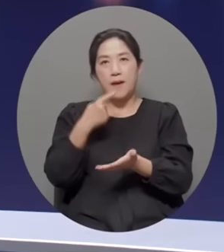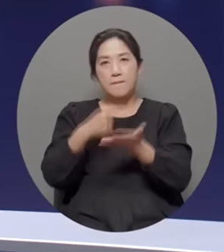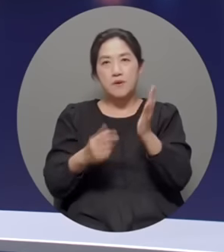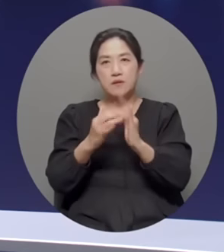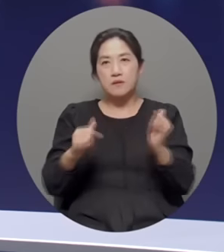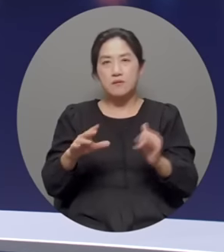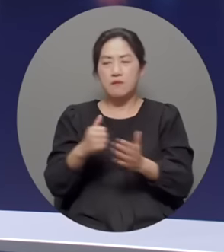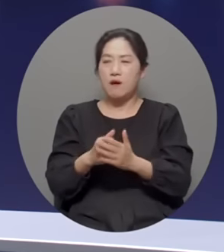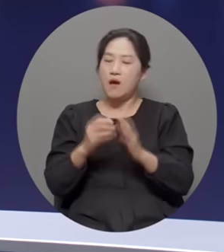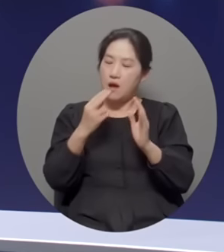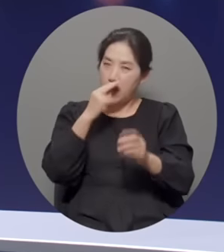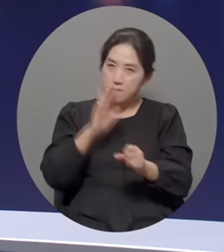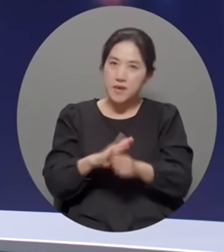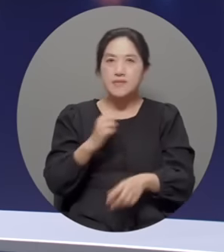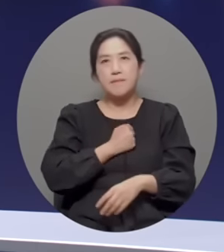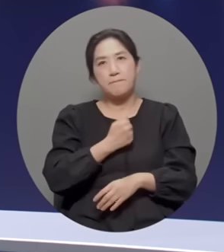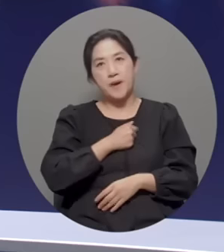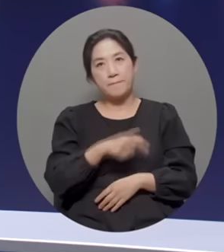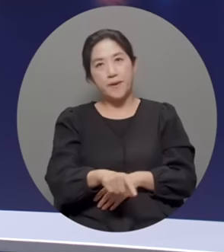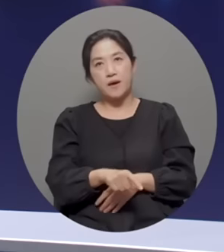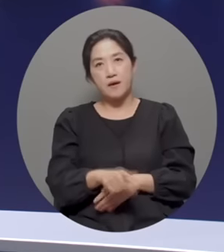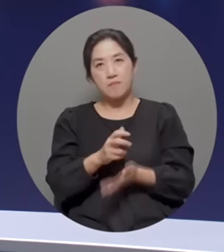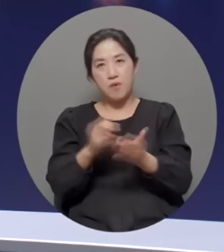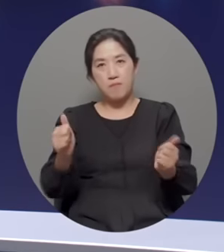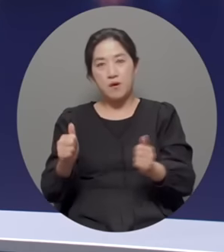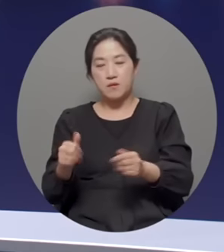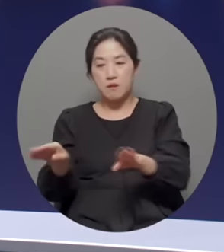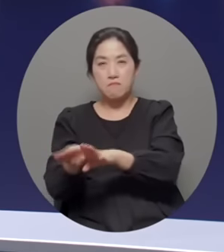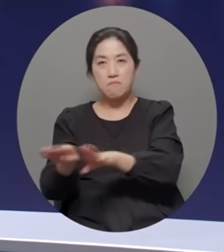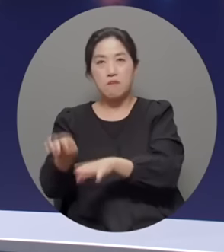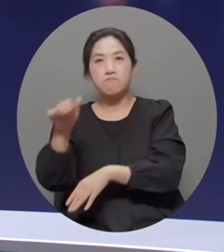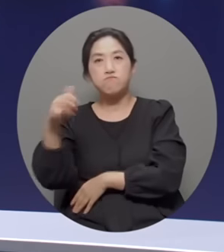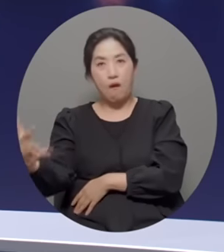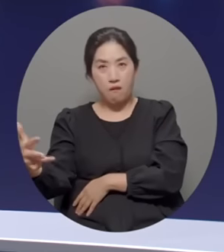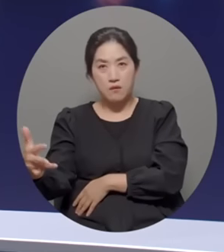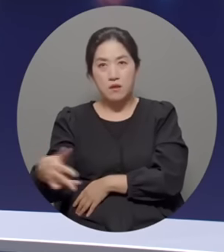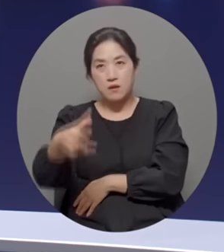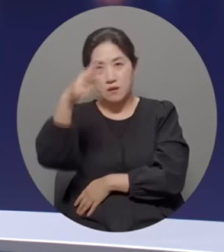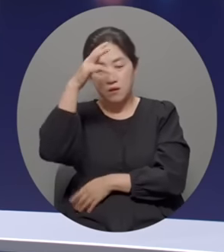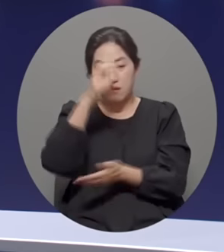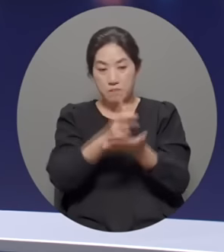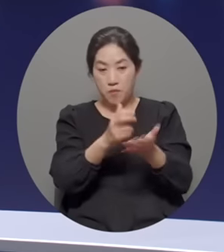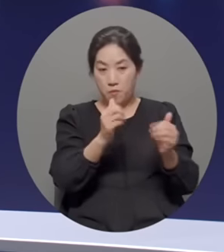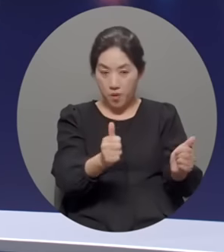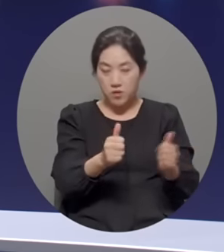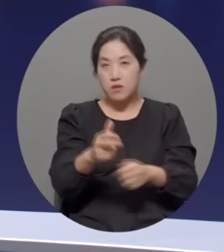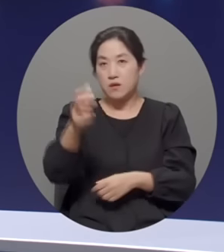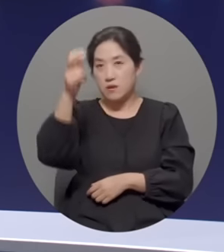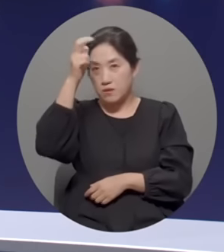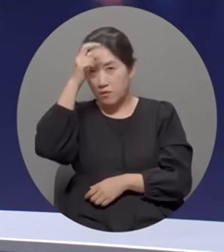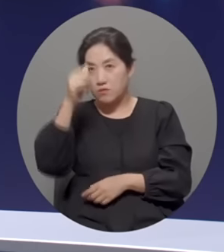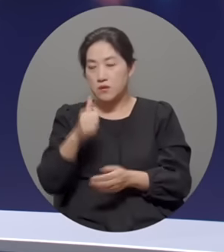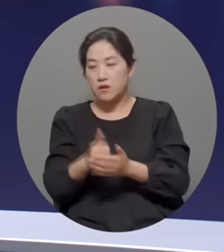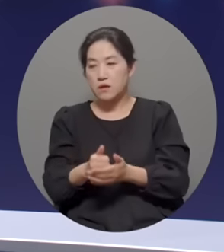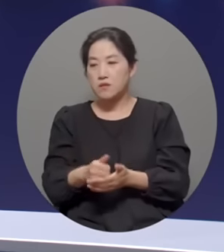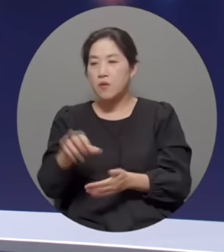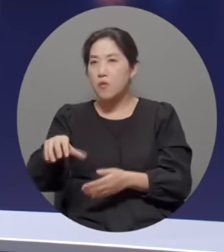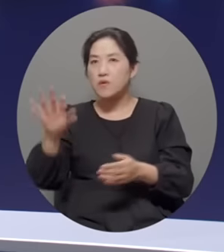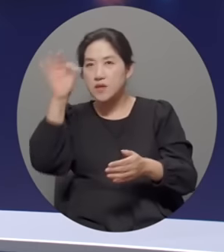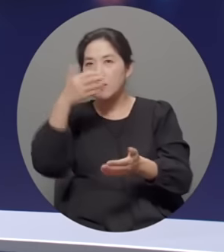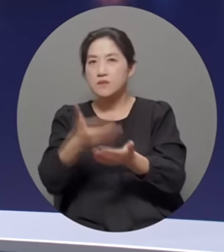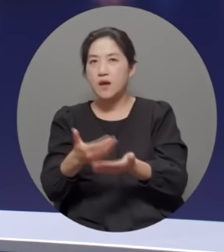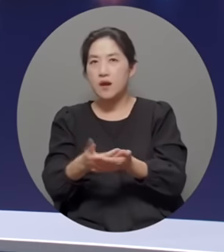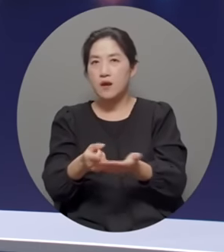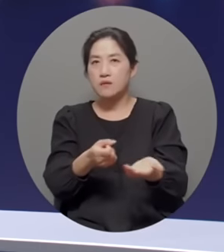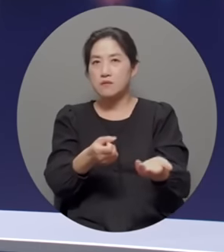점을 답답해하고 있습니다. 8차례나 재판에 불참하는 동안 법원도 경찰의 소재를 파악해달라며 소재 탐지